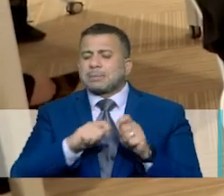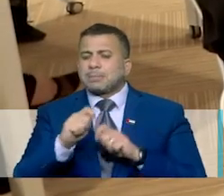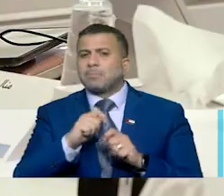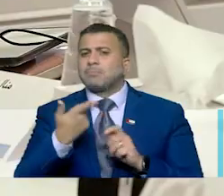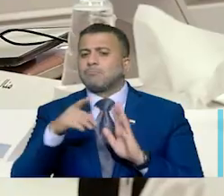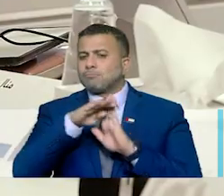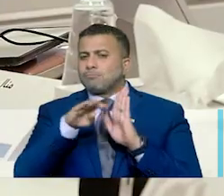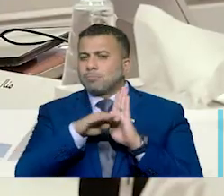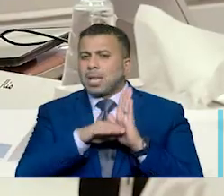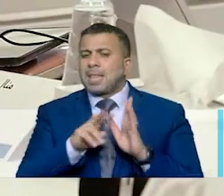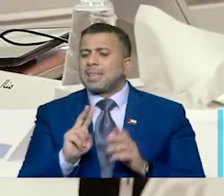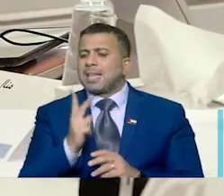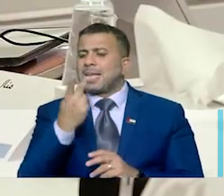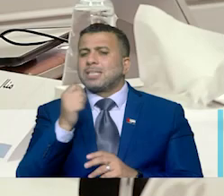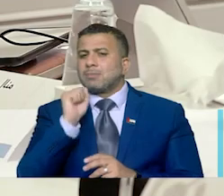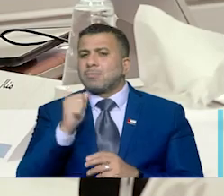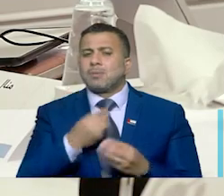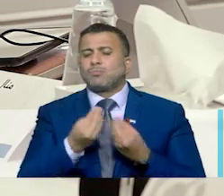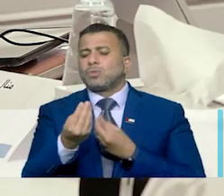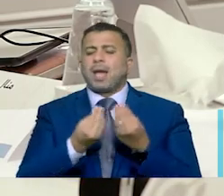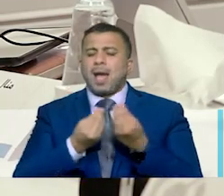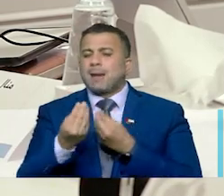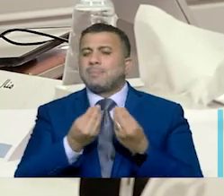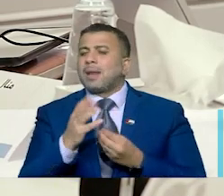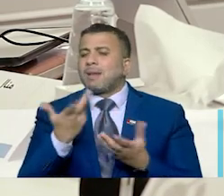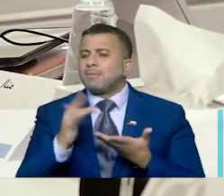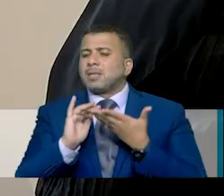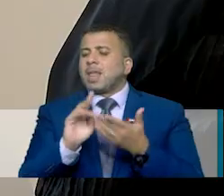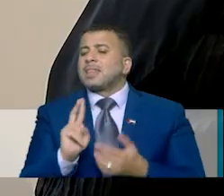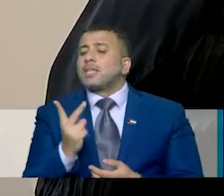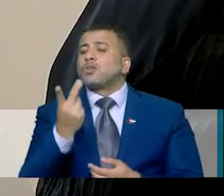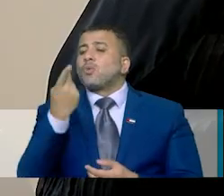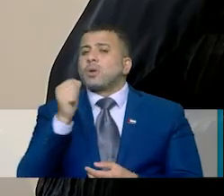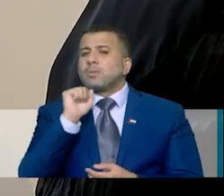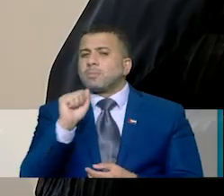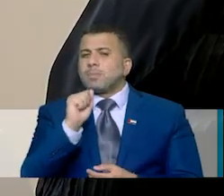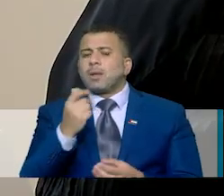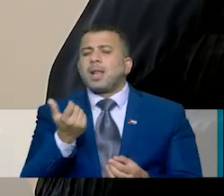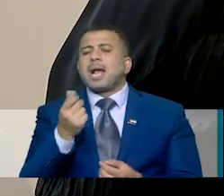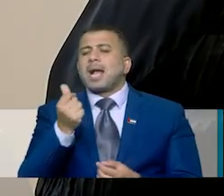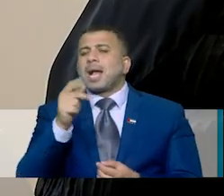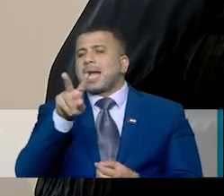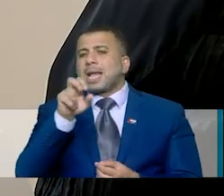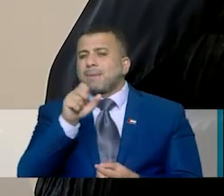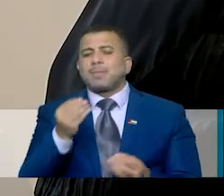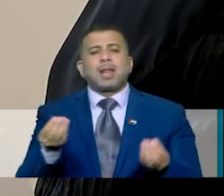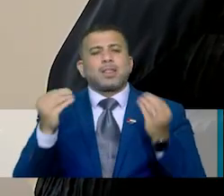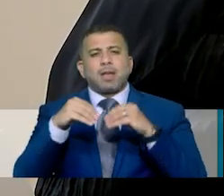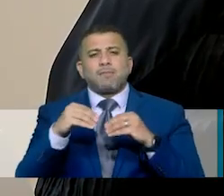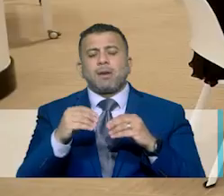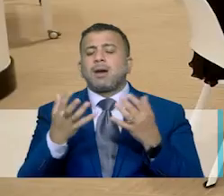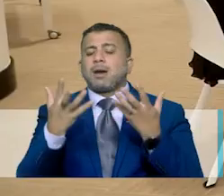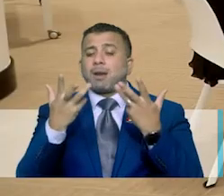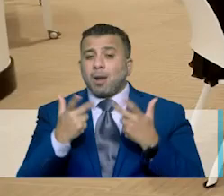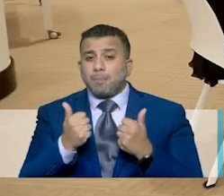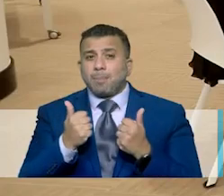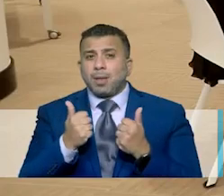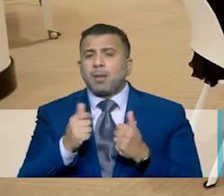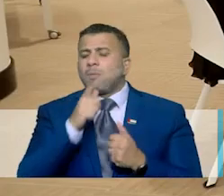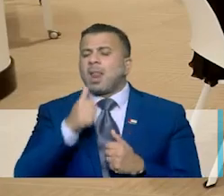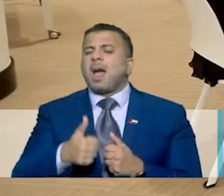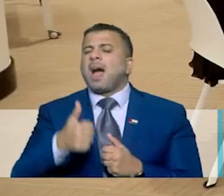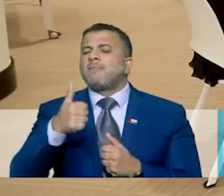الاستباقية وتحسين تجربة المتعامل وتطوير خدمات القيمة المضافة والتمكين الرقمي